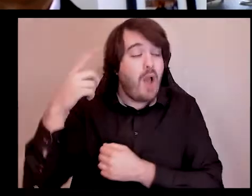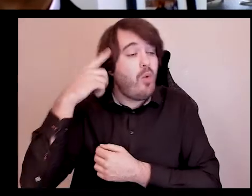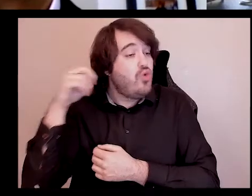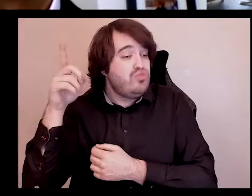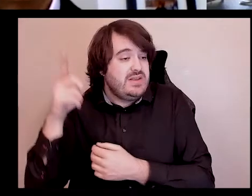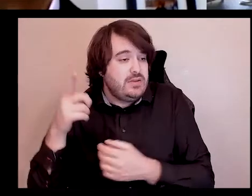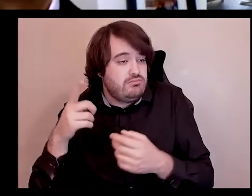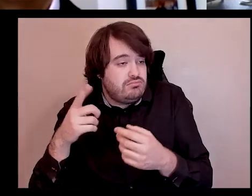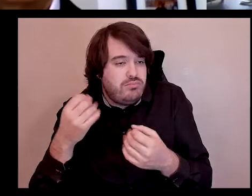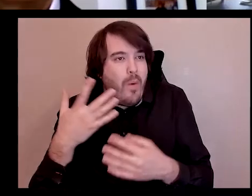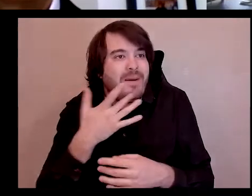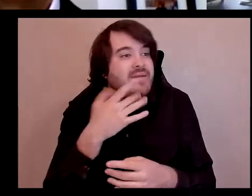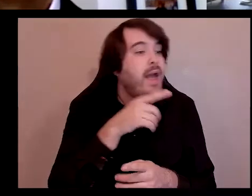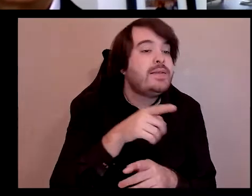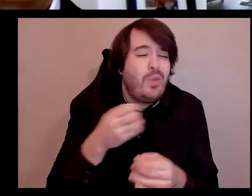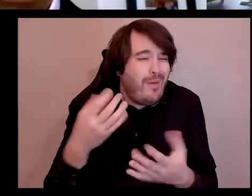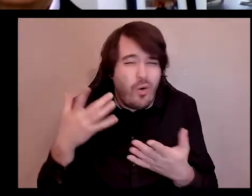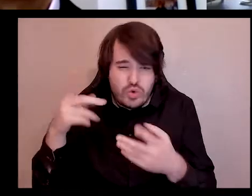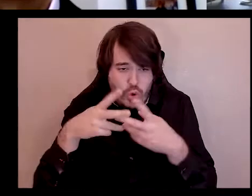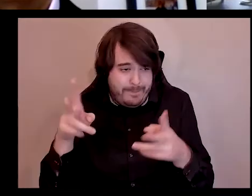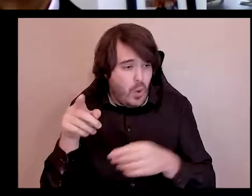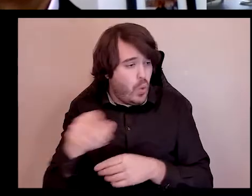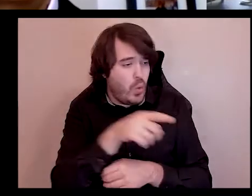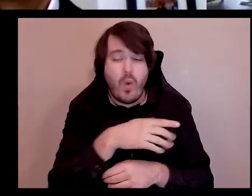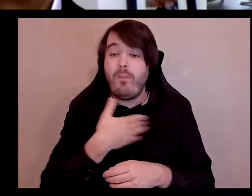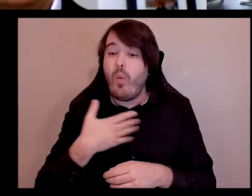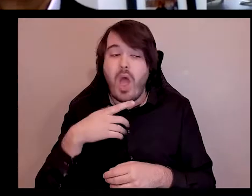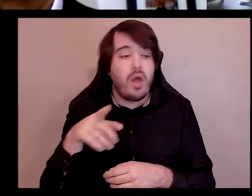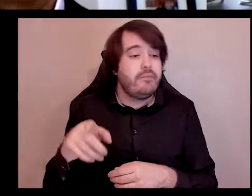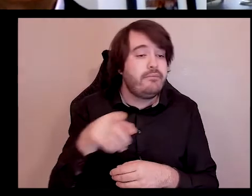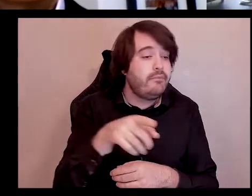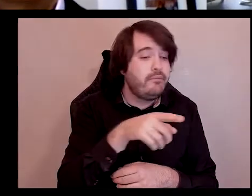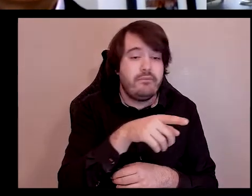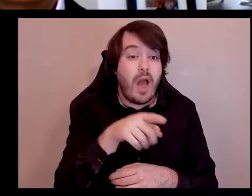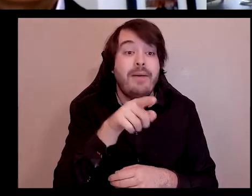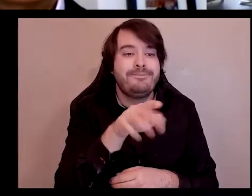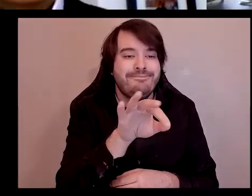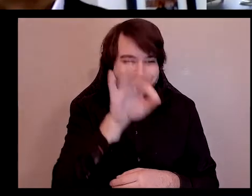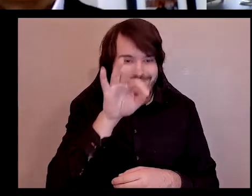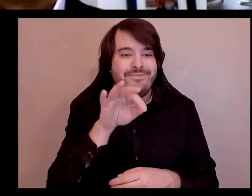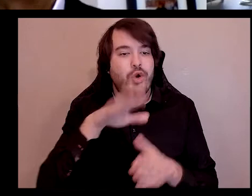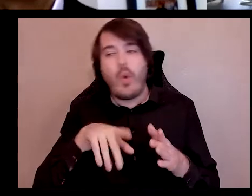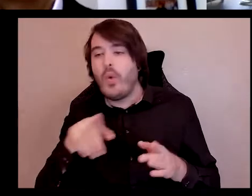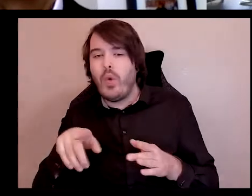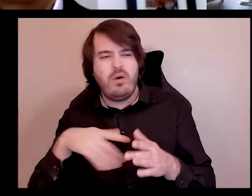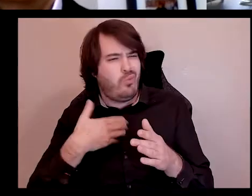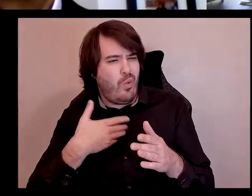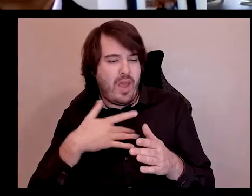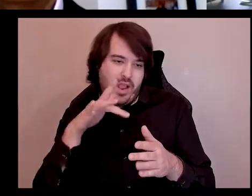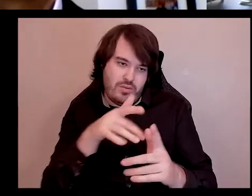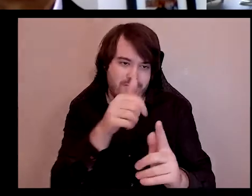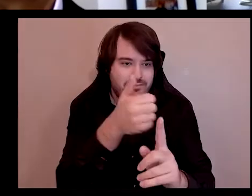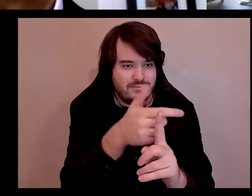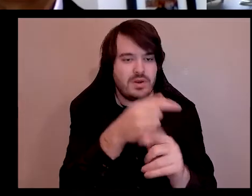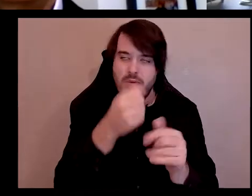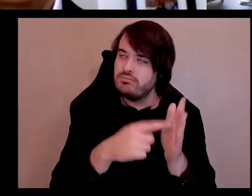la responsabilité du chercheur d'emploi. L'employeur, il n'y a pas de préférence. Au départ, il ne connaît personne. Qu'est-ce qui fait qu'il va embaucher un candidat,